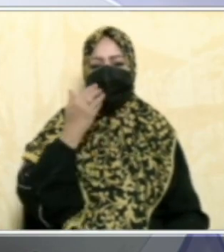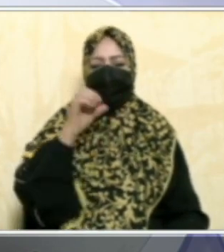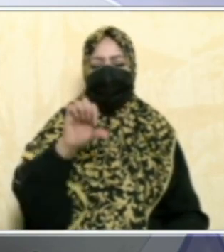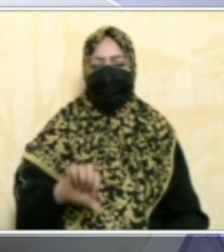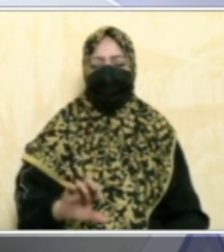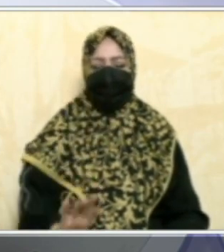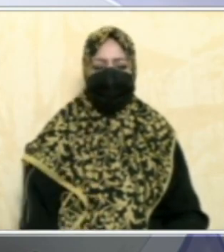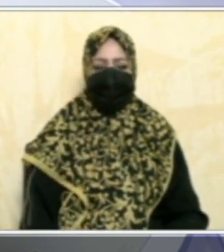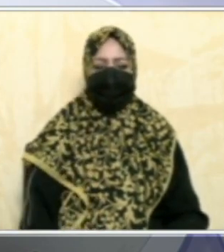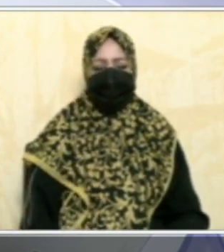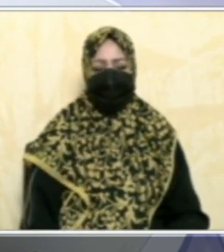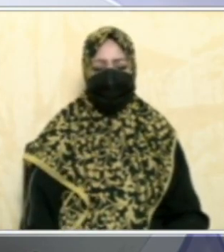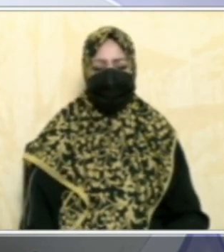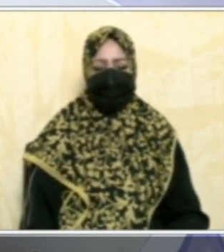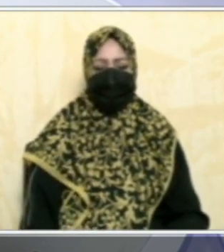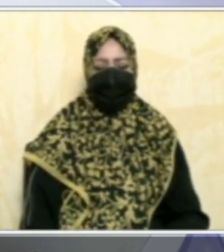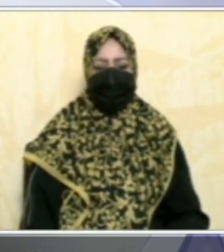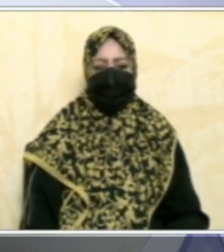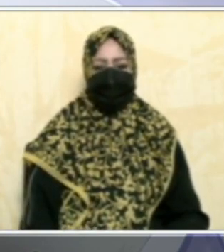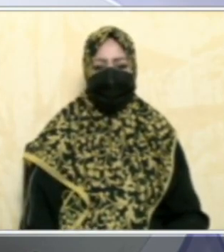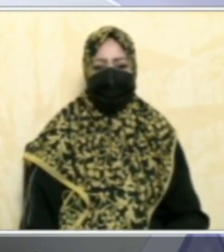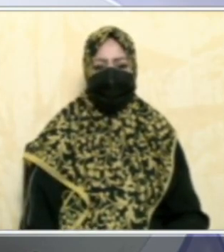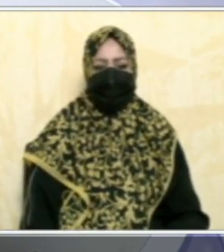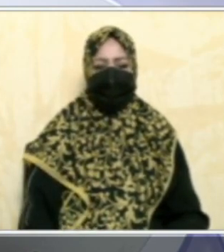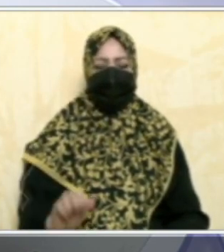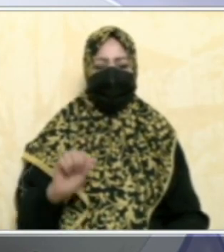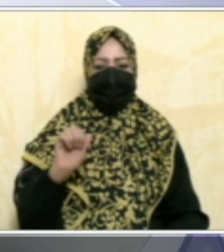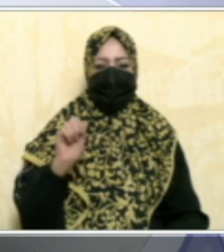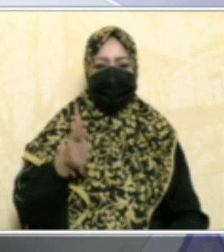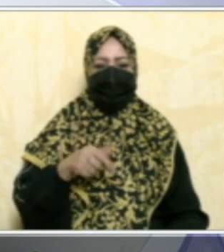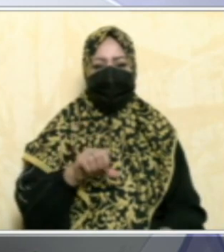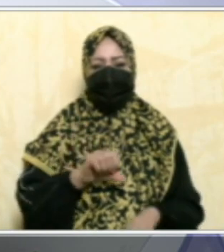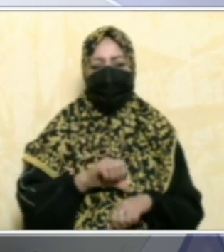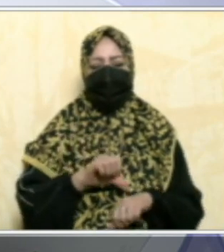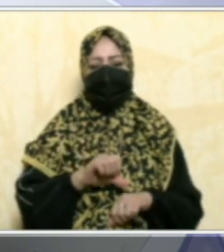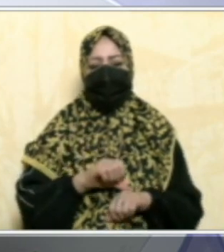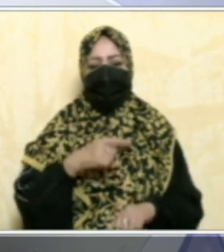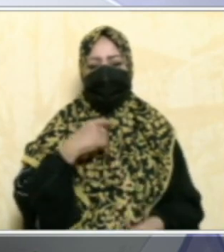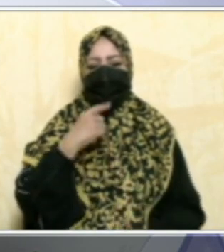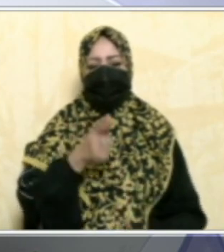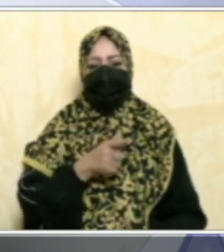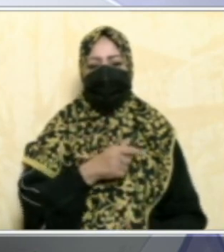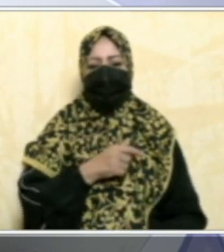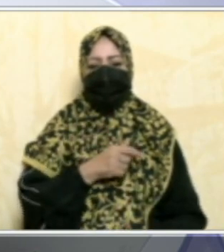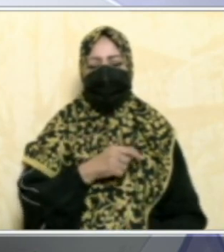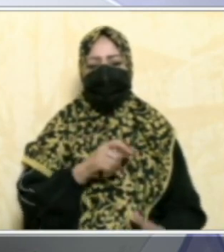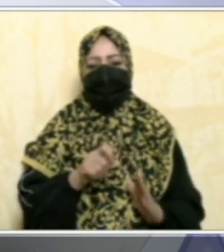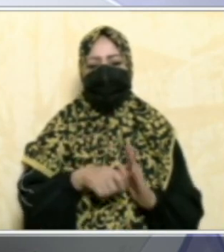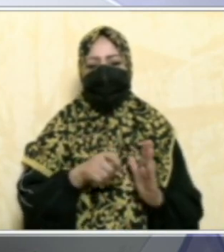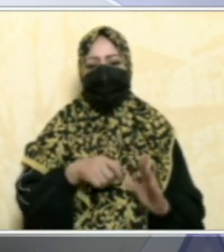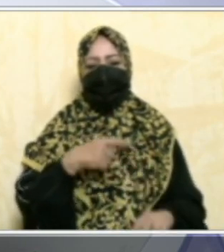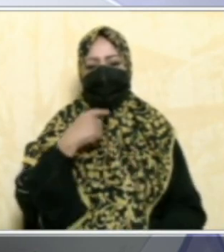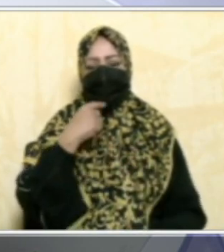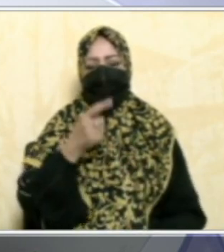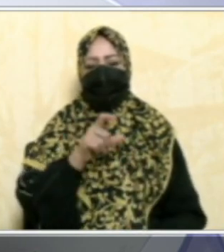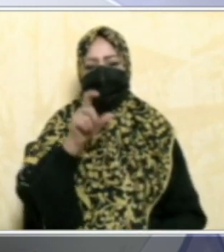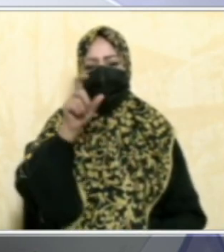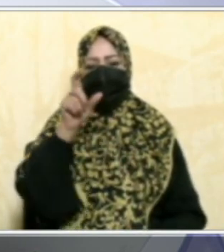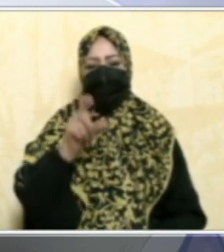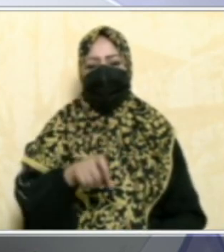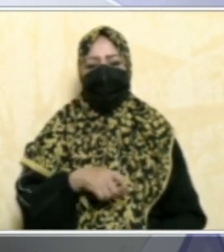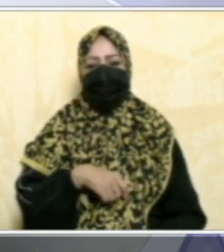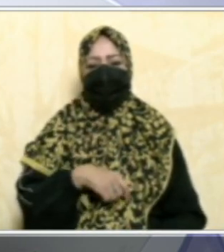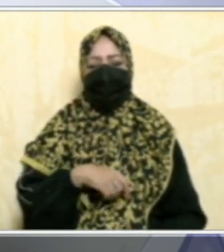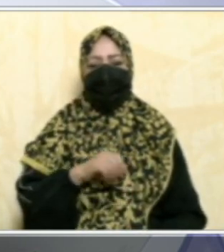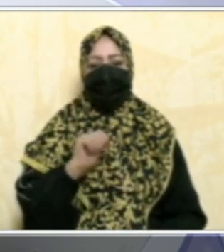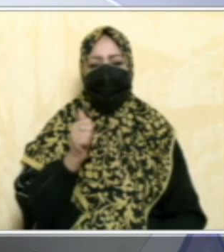الأخ عبد المنعم من طرابلس قال وجدت فيديو فيه شخص يقول إن أبا هريرة رضي الله عنه قد تعلم